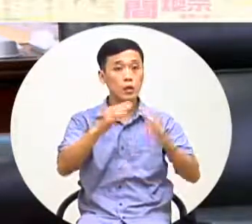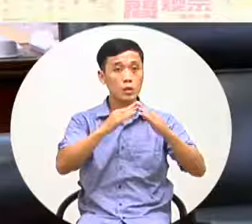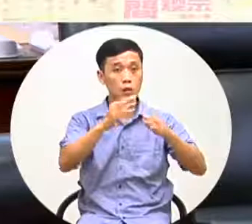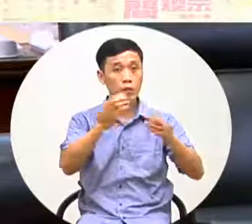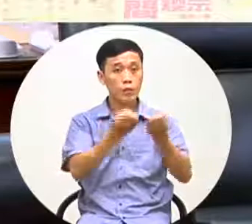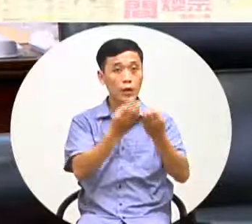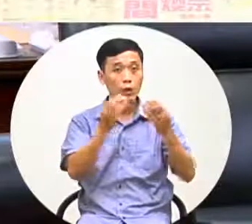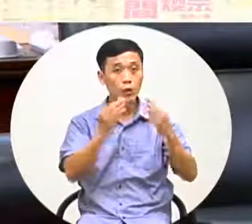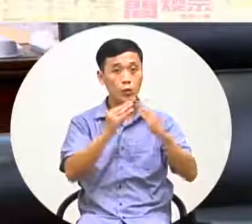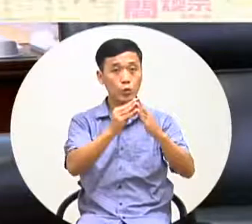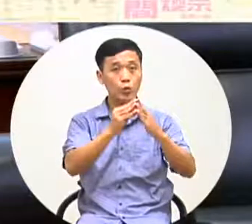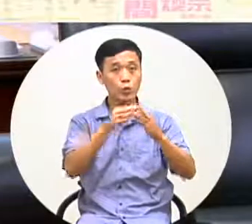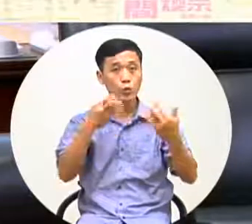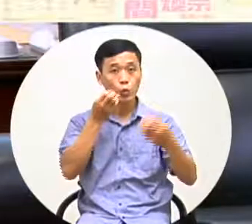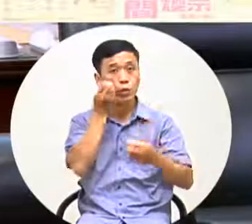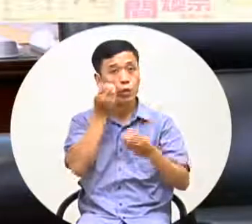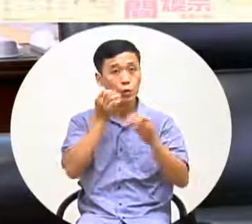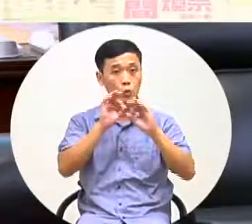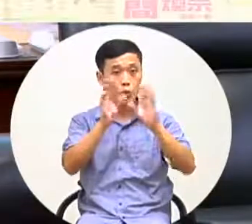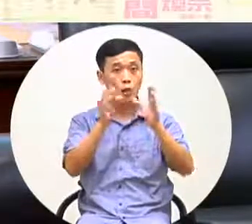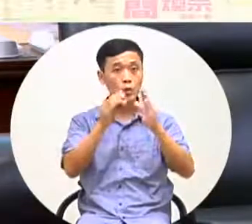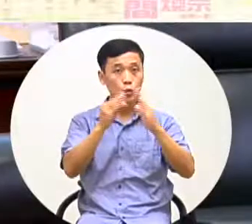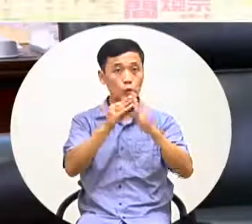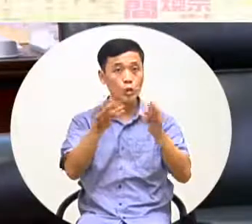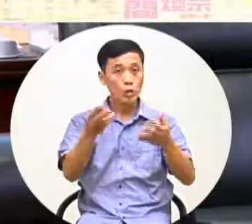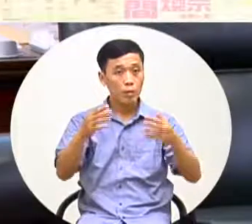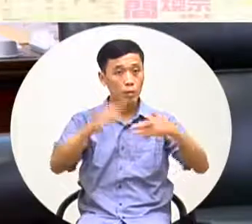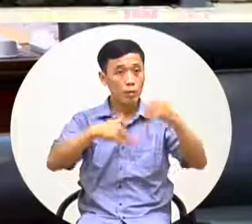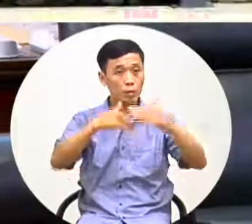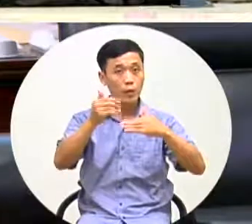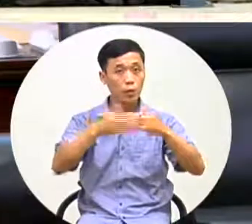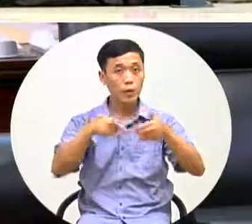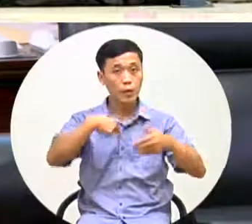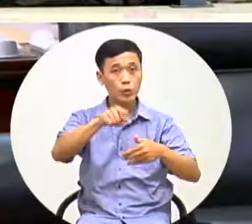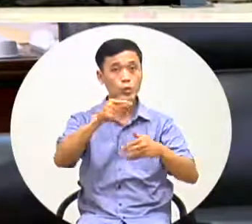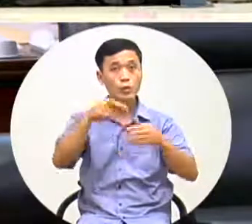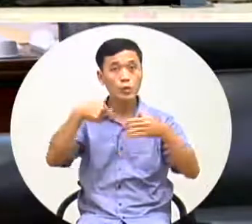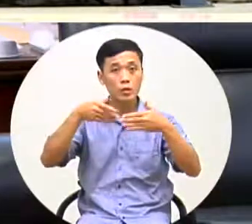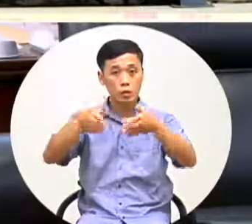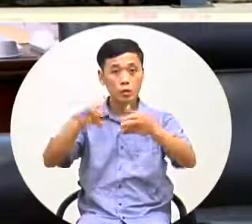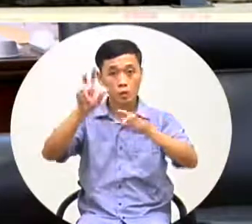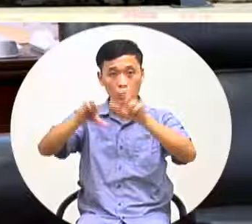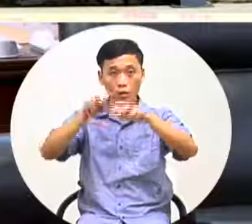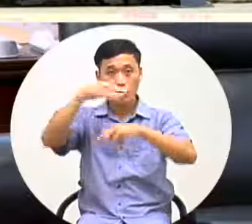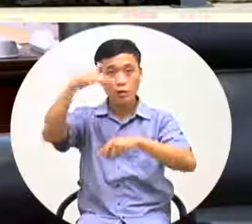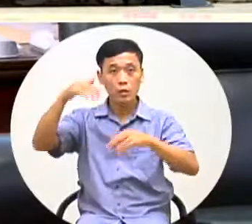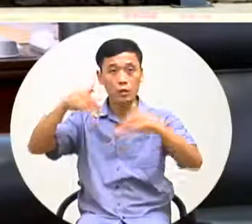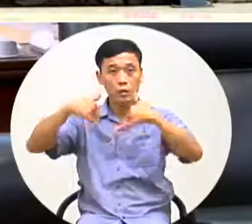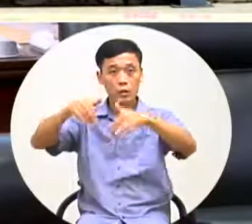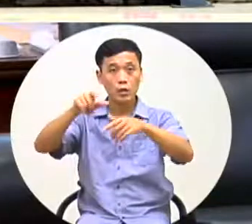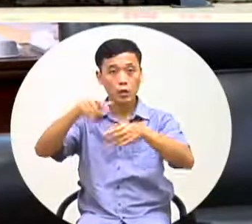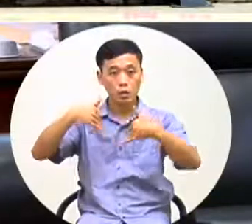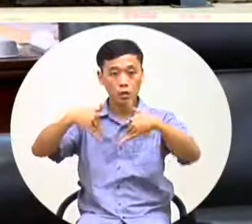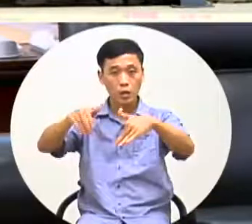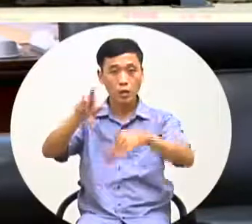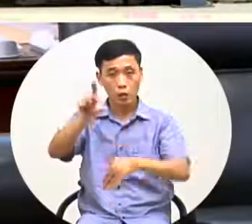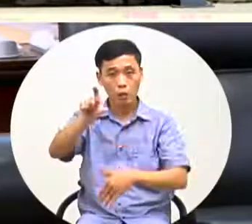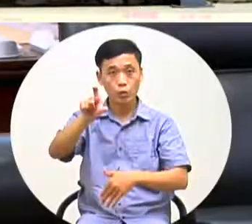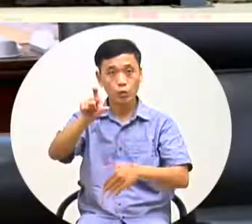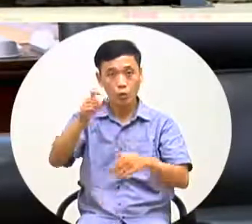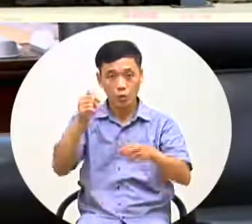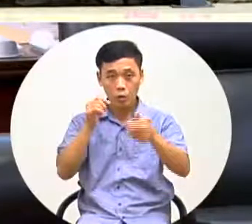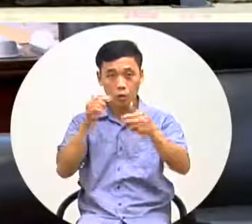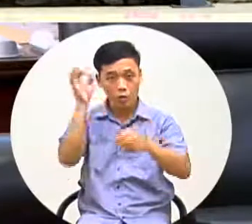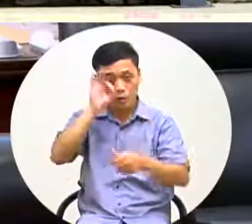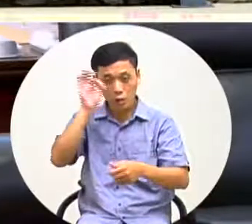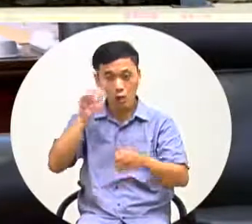计划，然后找回过去登山街60巷一个记忆了。好，我想登山街60巷这个地方